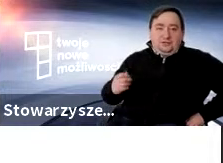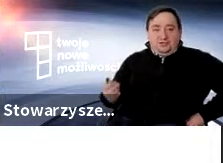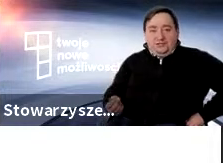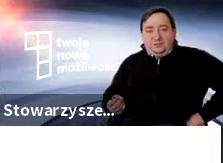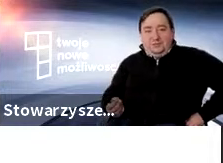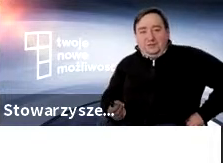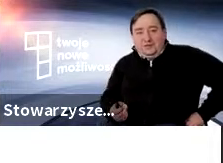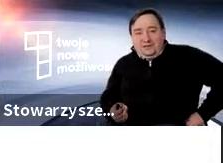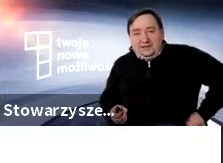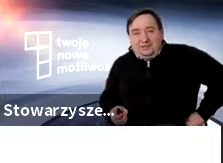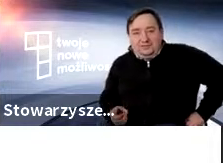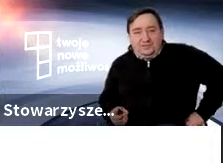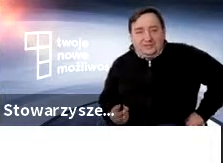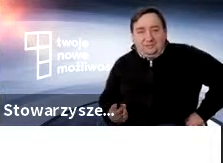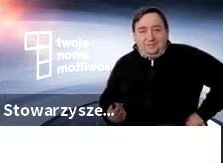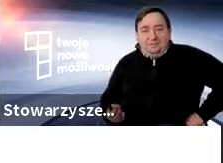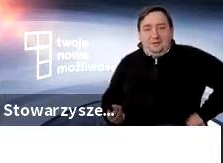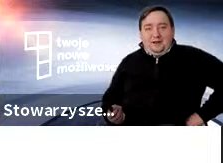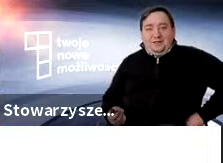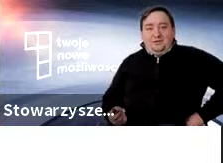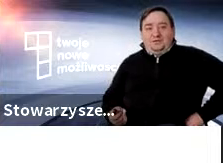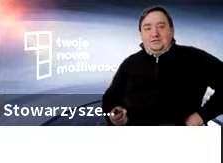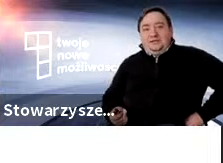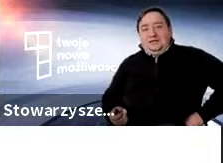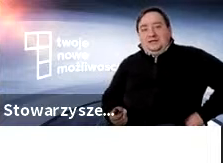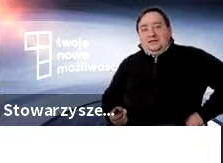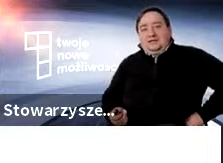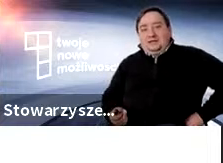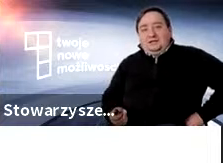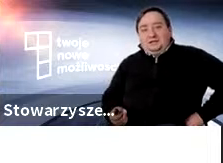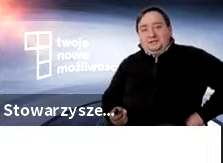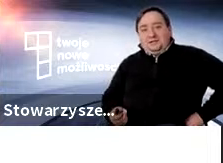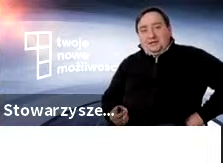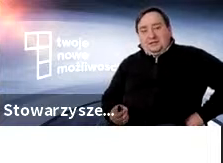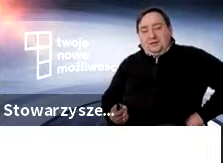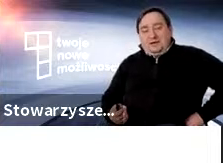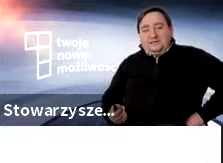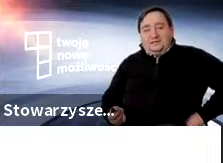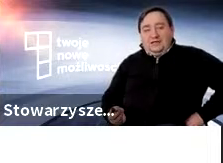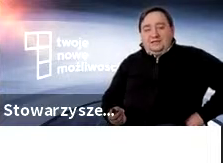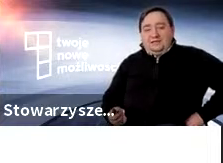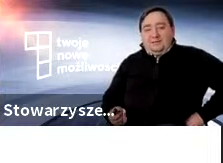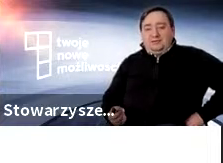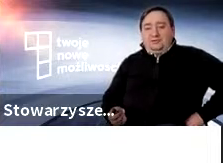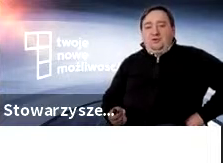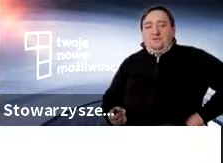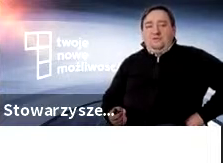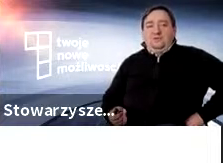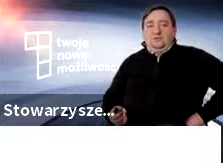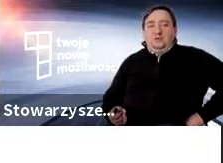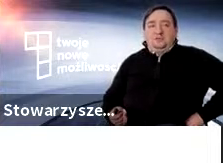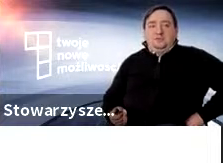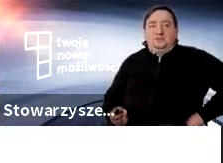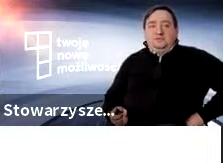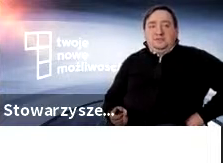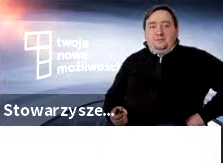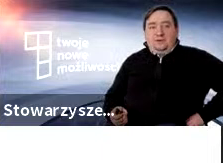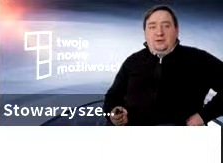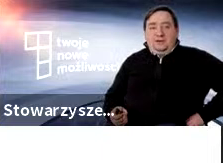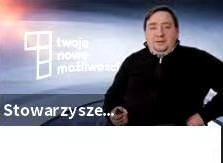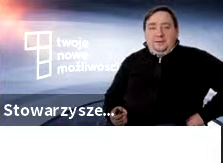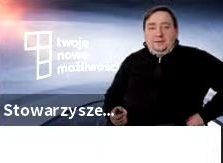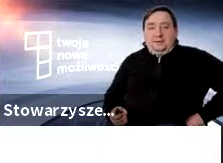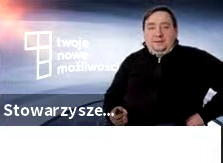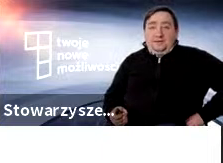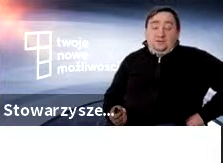Tutaj myślę, że na tym ekranie też widać taki pewien paradoks, że jak gdyby asystencja początkowo dość mocno związana